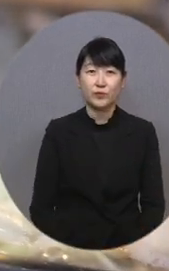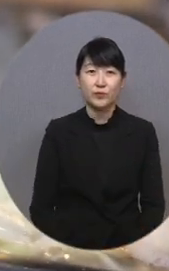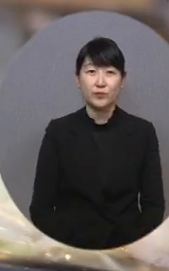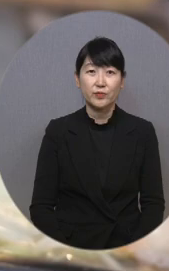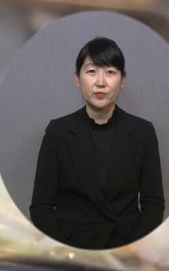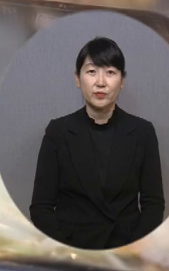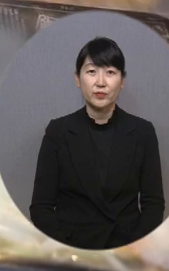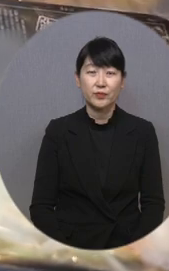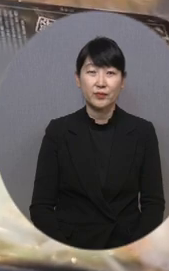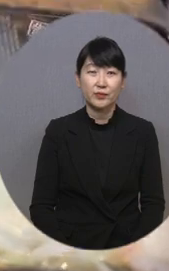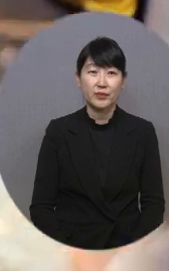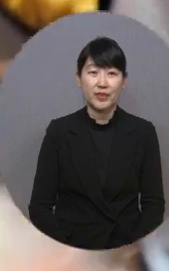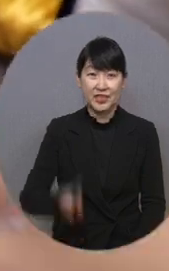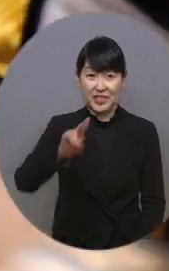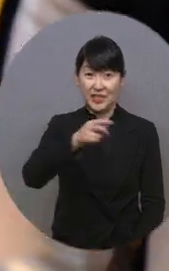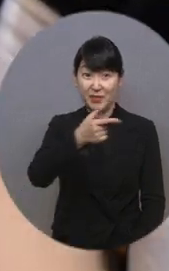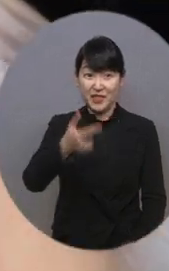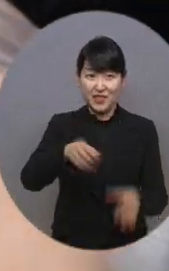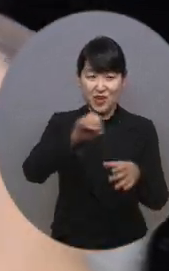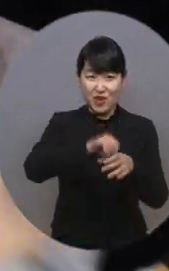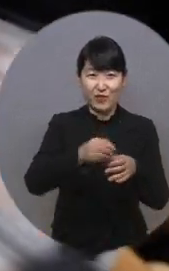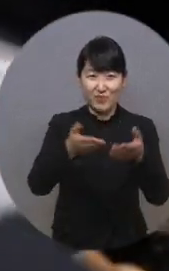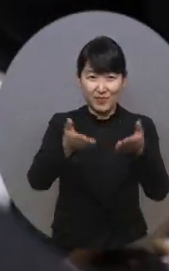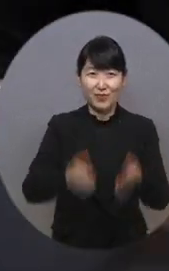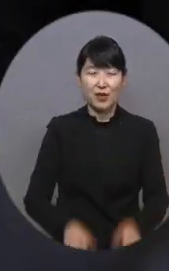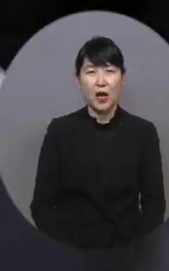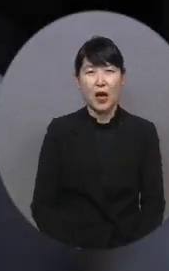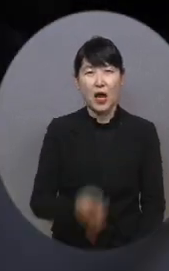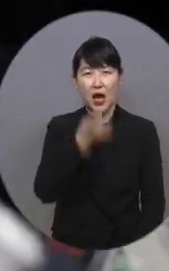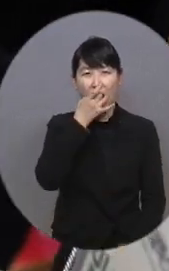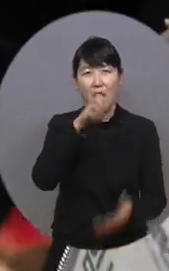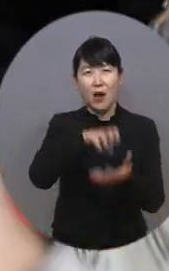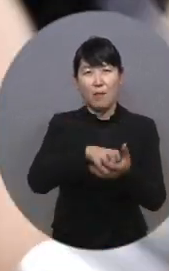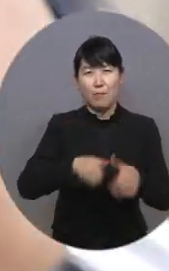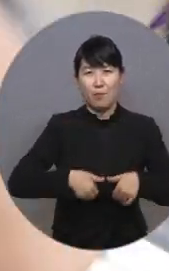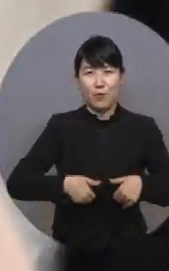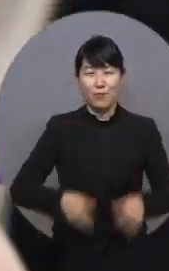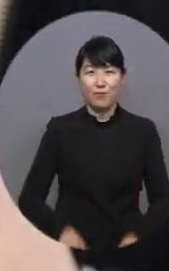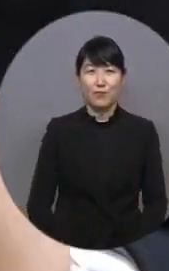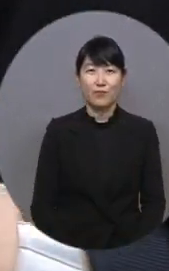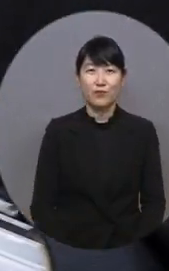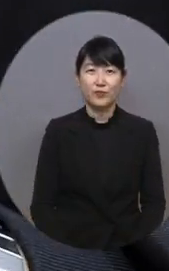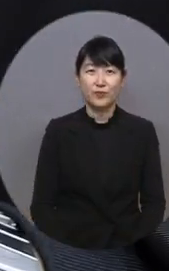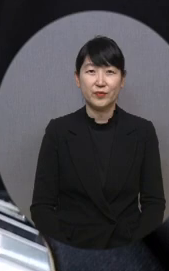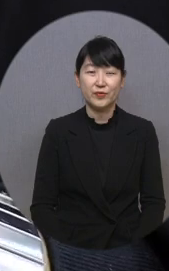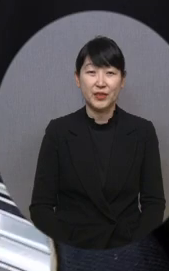큰 거 드릴까요, 인삼은? 이거 밥이 한 공기 있어야 될 것 같은데요? 네. 와, 이거 보세요.